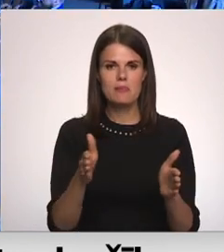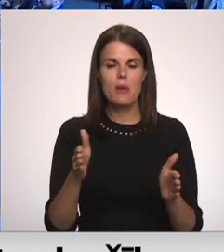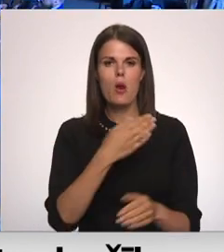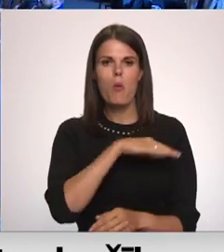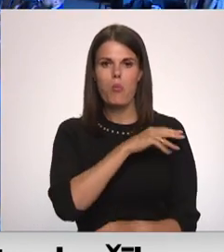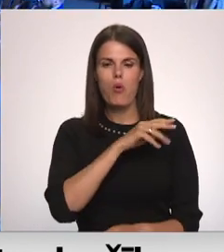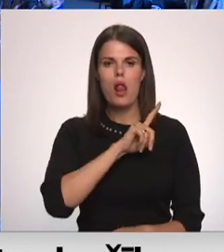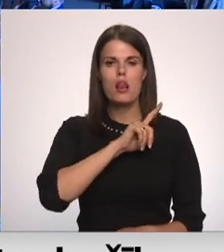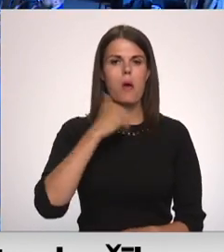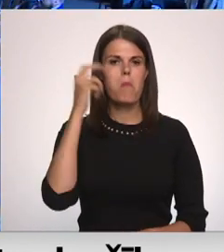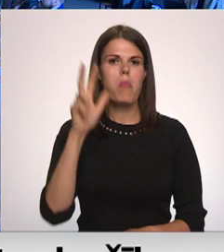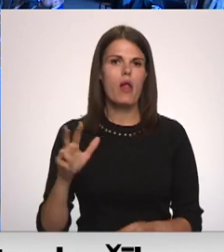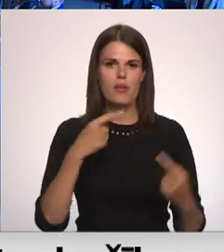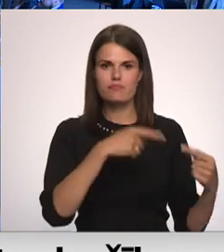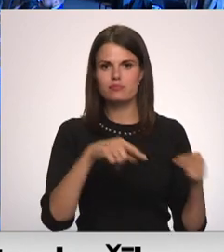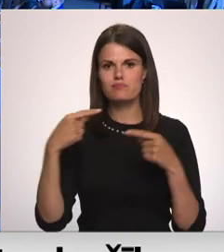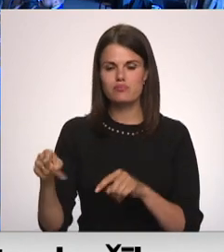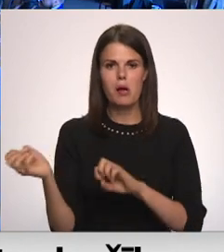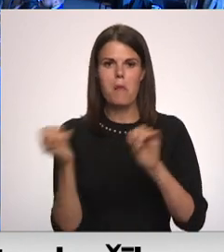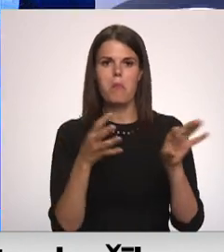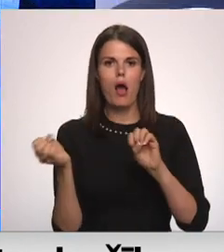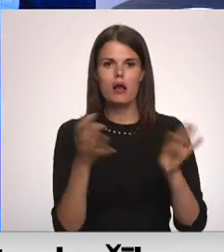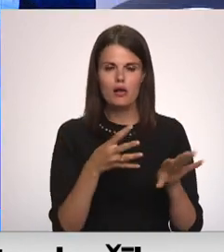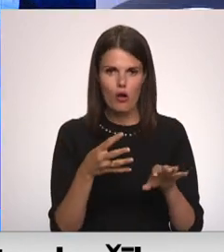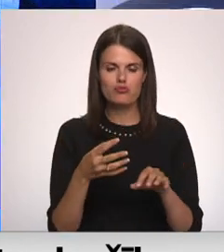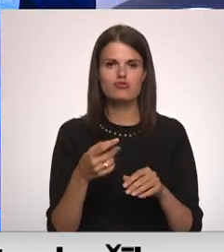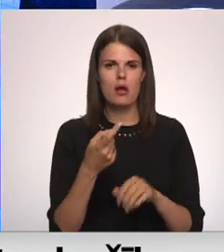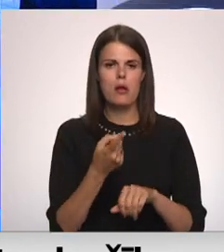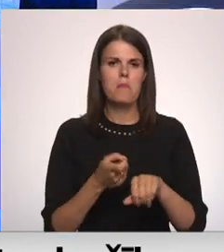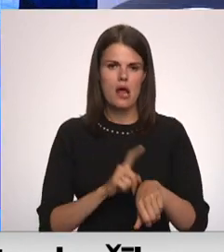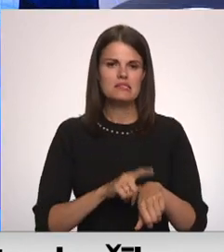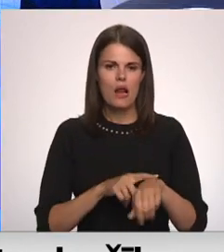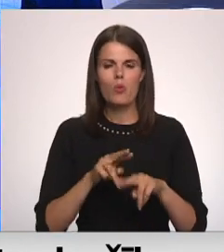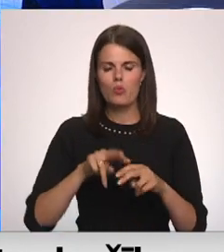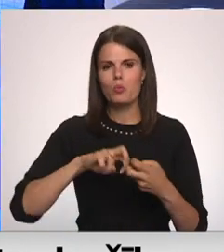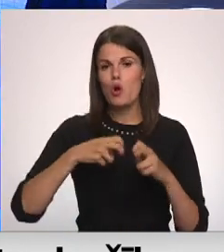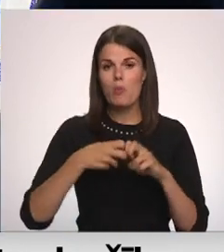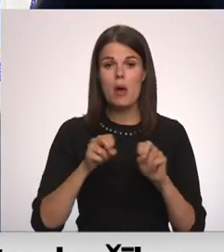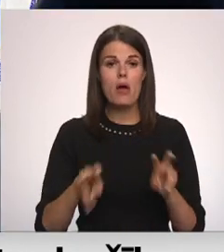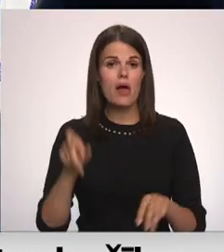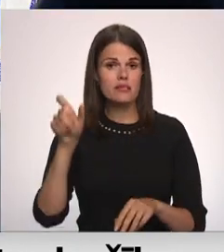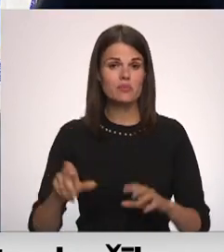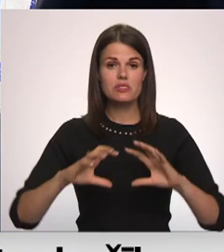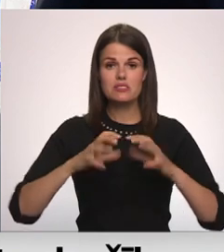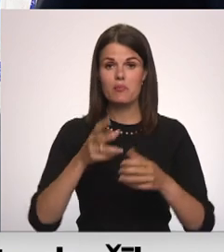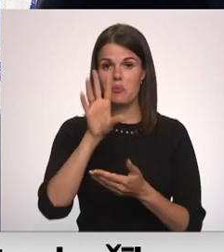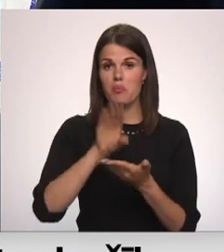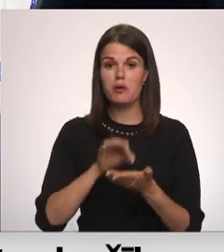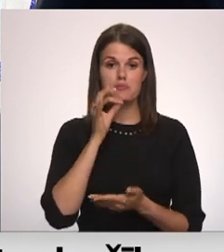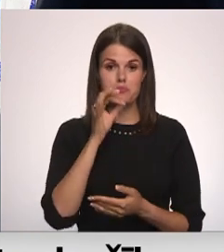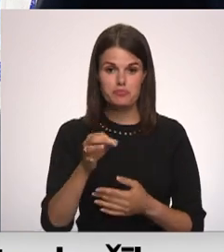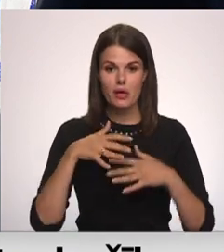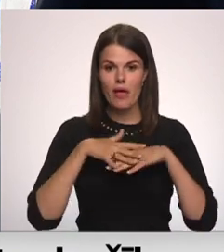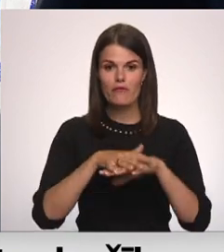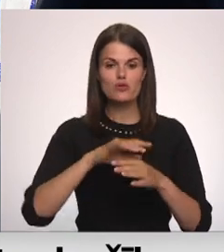ir dažādi, un pārkraušana prasītu laiku, un tas savukārt vājais punkts. Eksperts ar starptautisko pieredzi norāda, ka